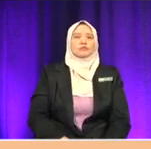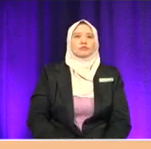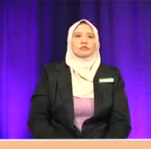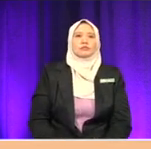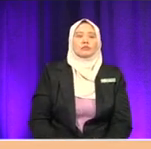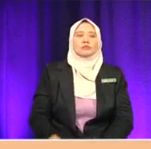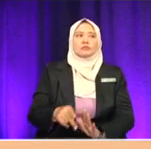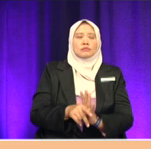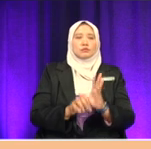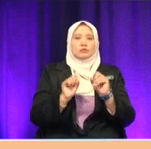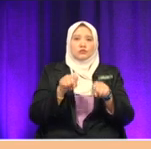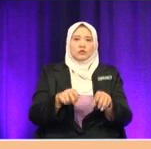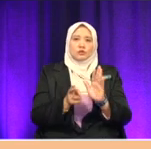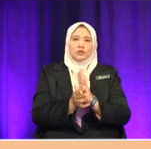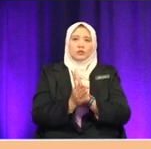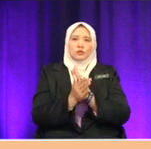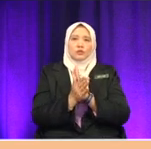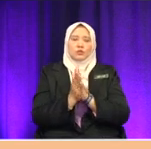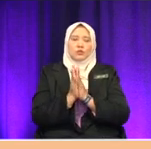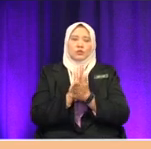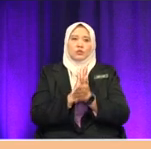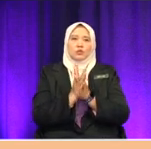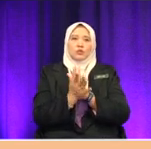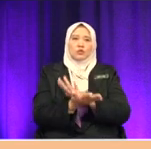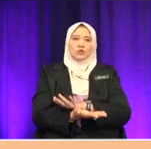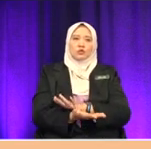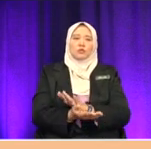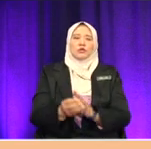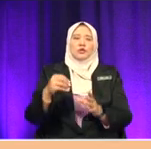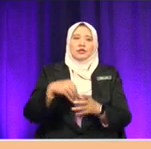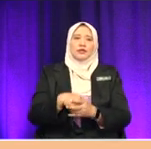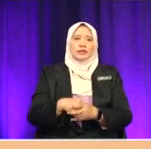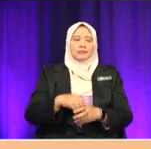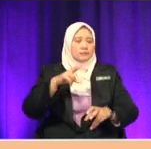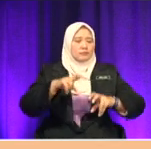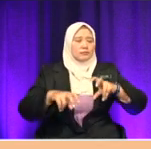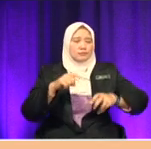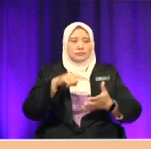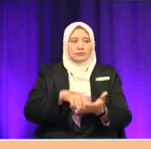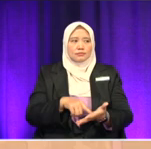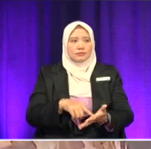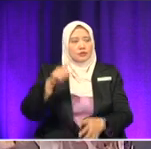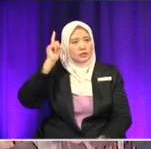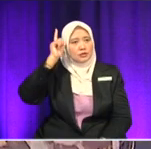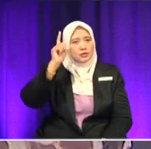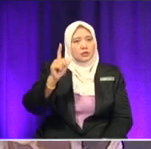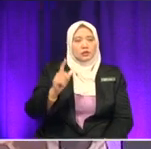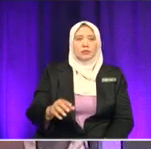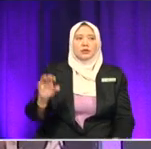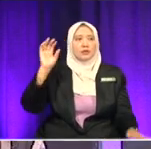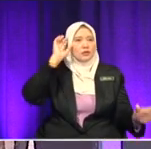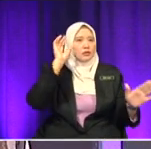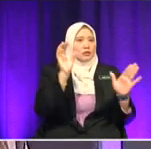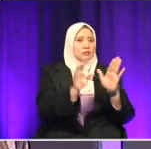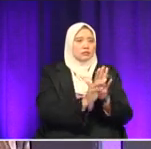ubah seperti mana cikgu cakap tadi kan, sentiasa ingat tips. Kita lihat gambar rajah jika gambar rajah membantu, dan kita